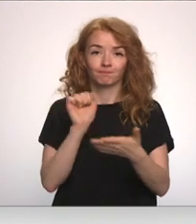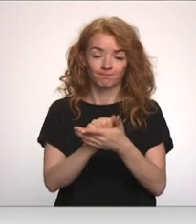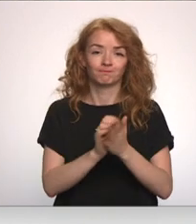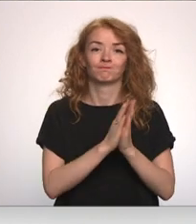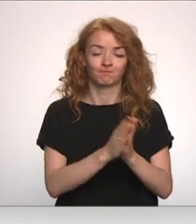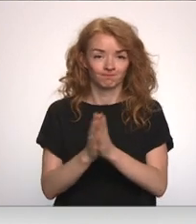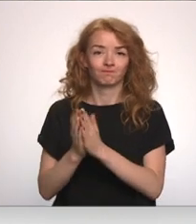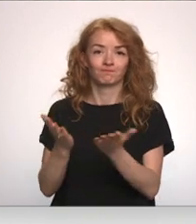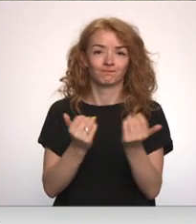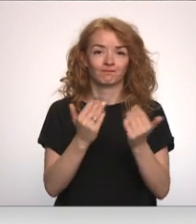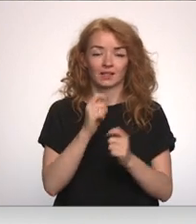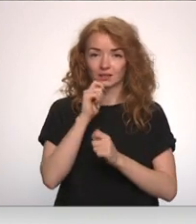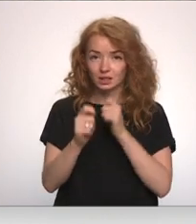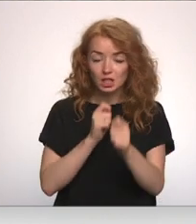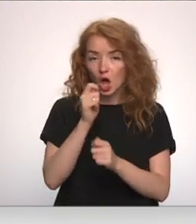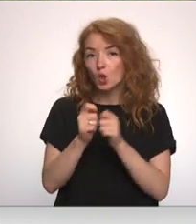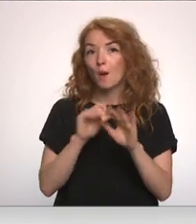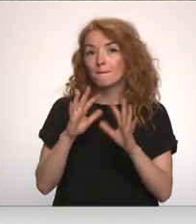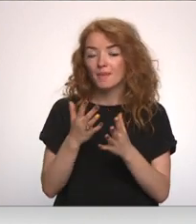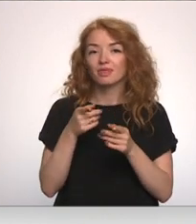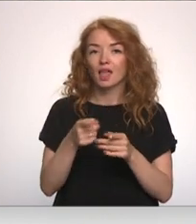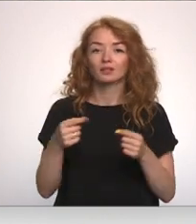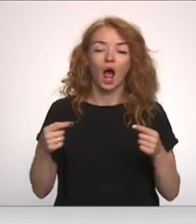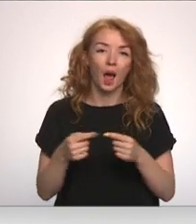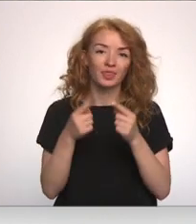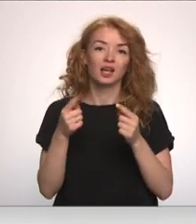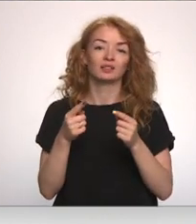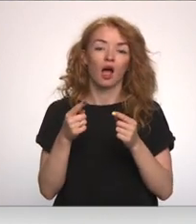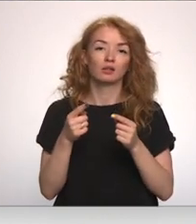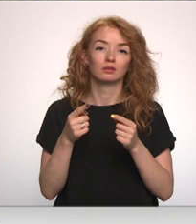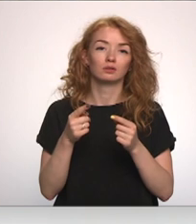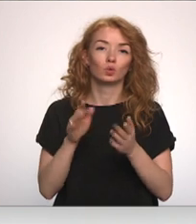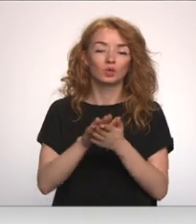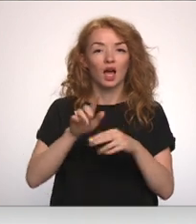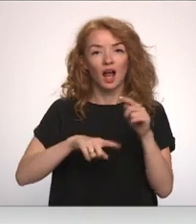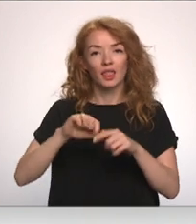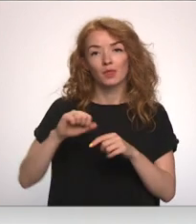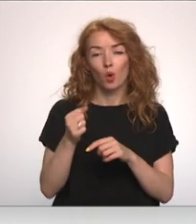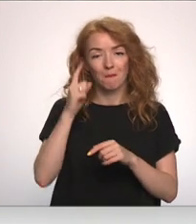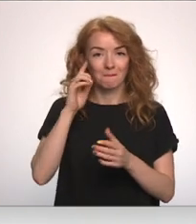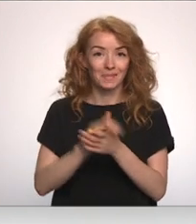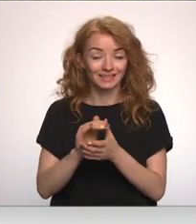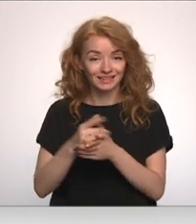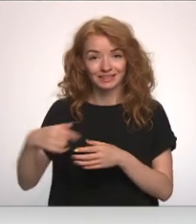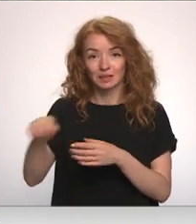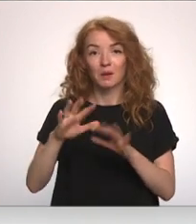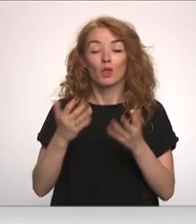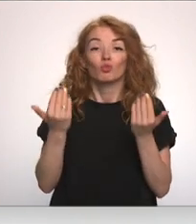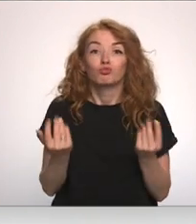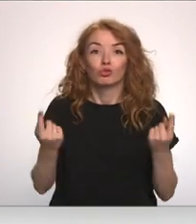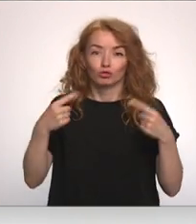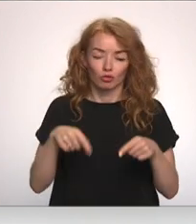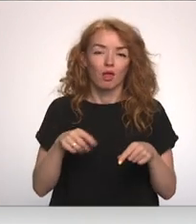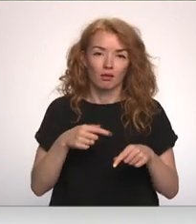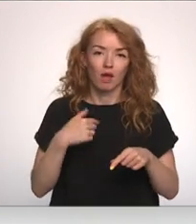aicinājumi ziedot asinis, bet parasti tas attiecās uz radiem, draugiem, paziņām. Bet šobrīd